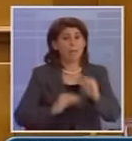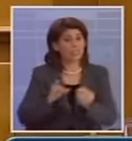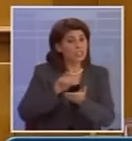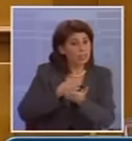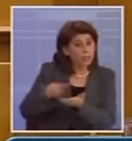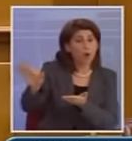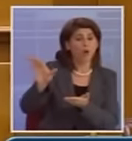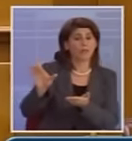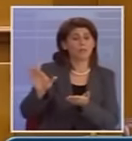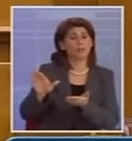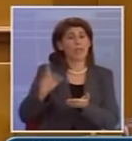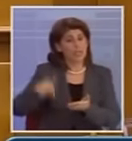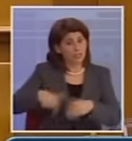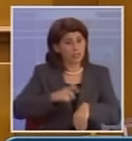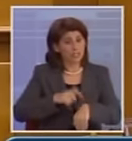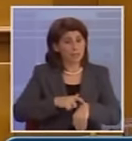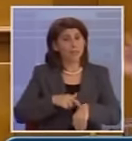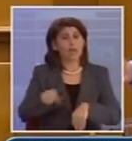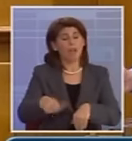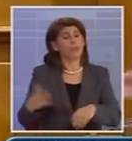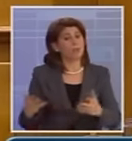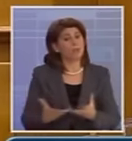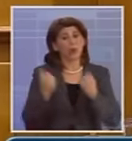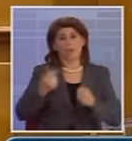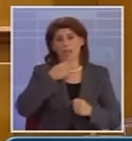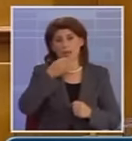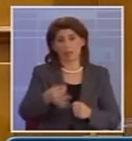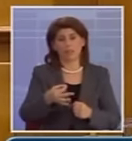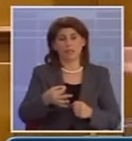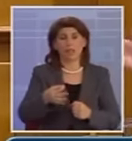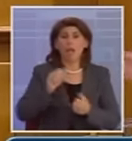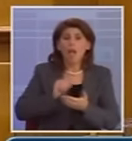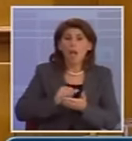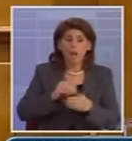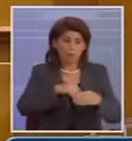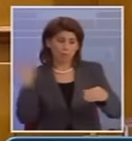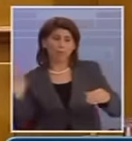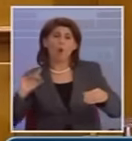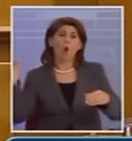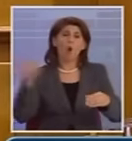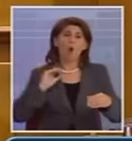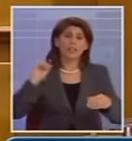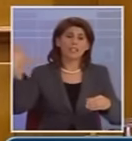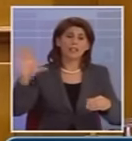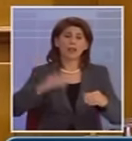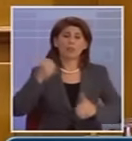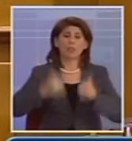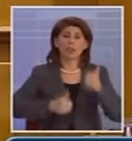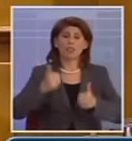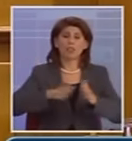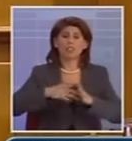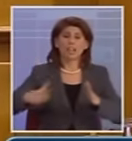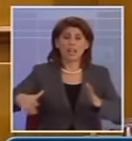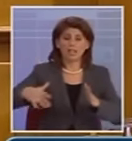διώχνετε. Ήδη με αυτά που προλάβατε να πείτε, έφυγαν όλοι οι ξένοι από το διαγωνισμό για τα θαλάσσια οικόπεδα